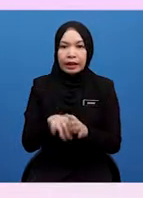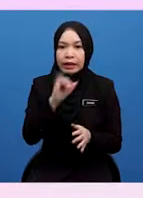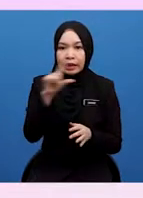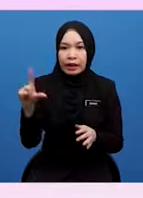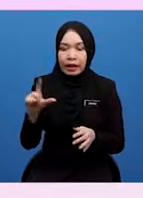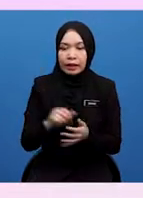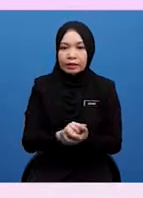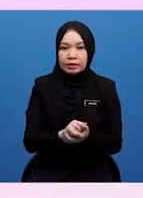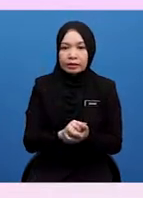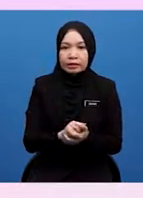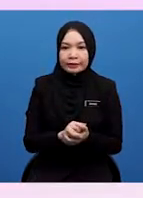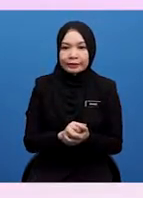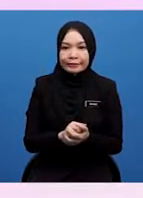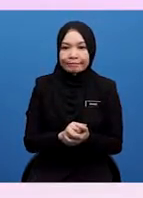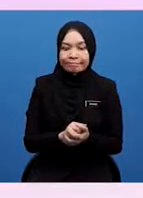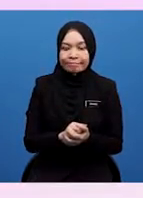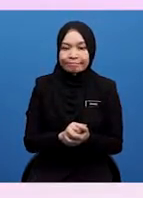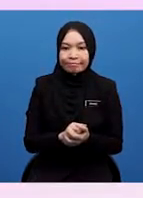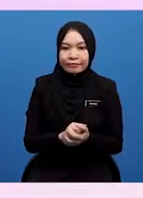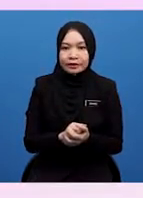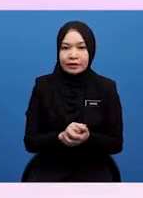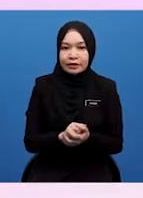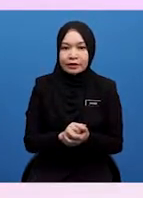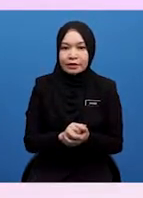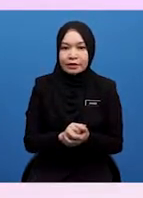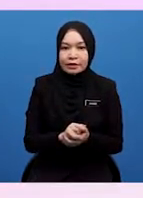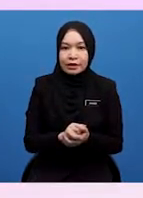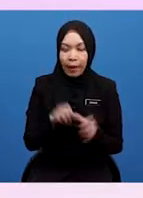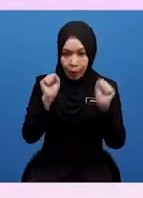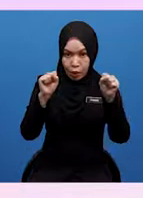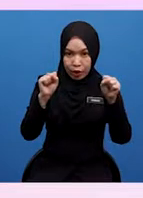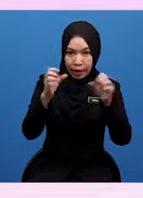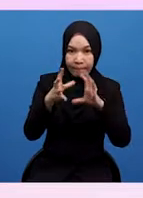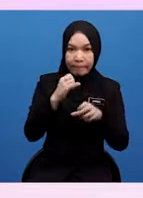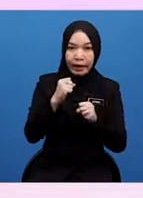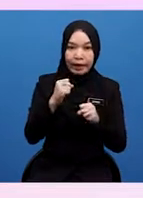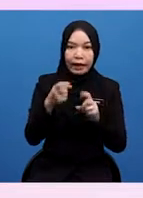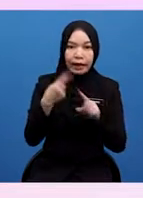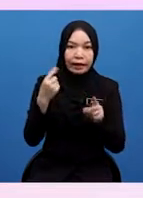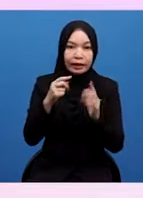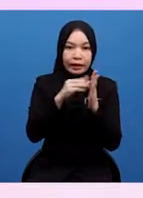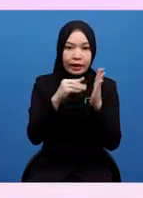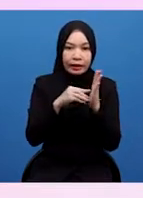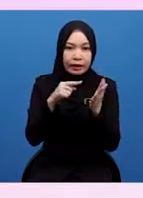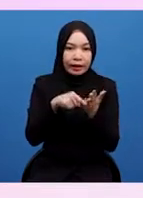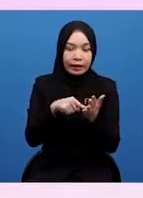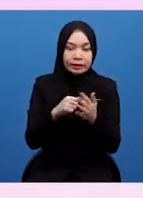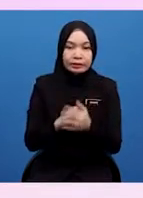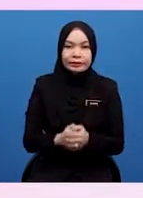2014, maka data ini pula sesuai untuk digambarkan dengan graf garis compound.